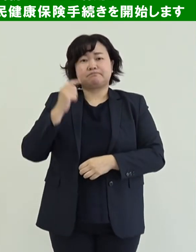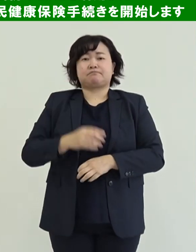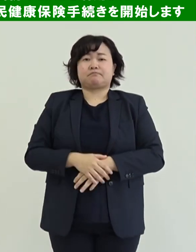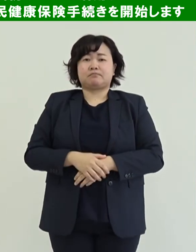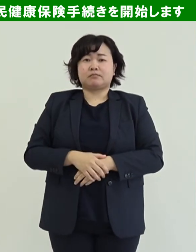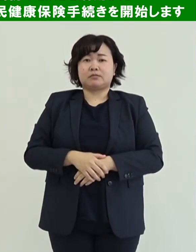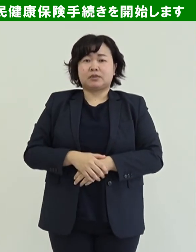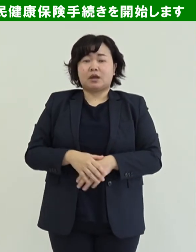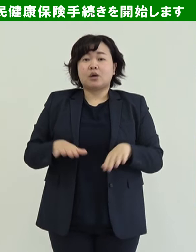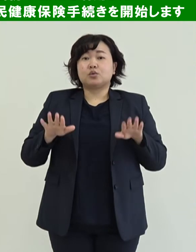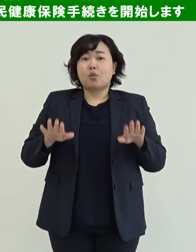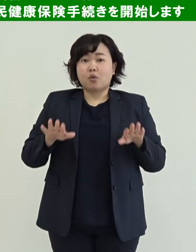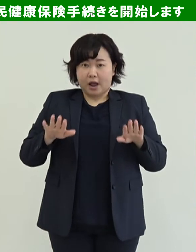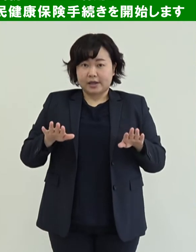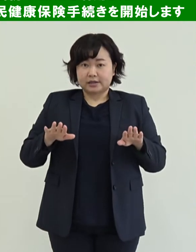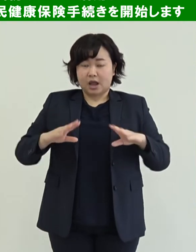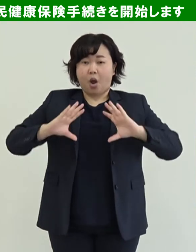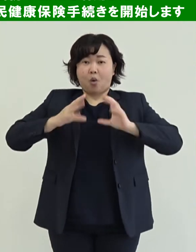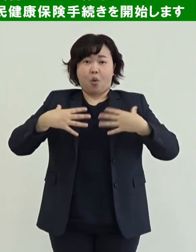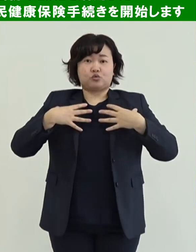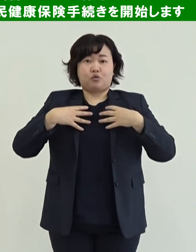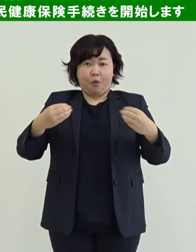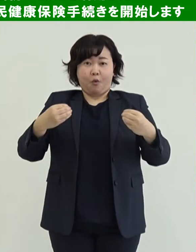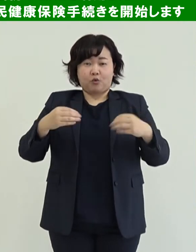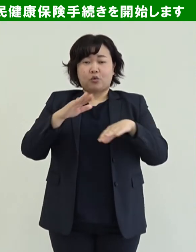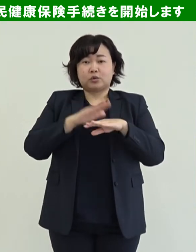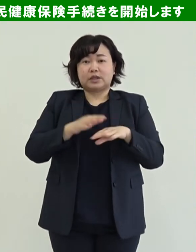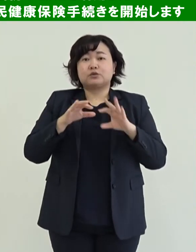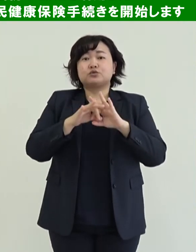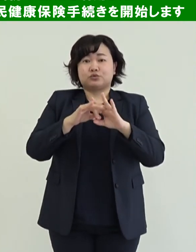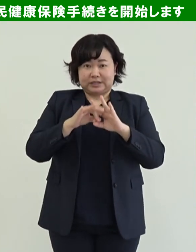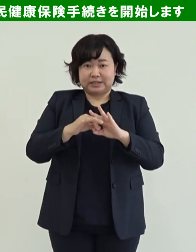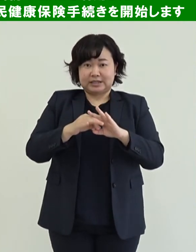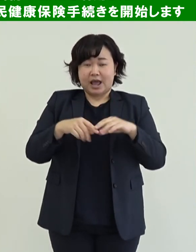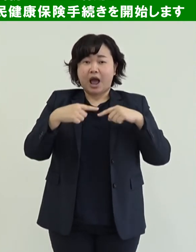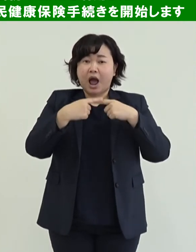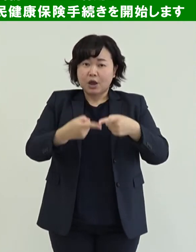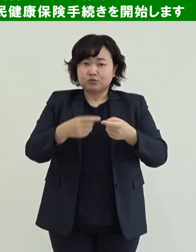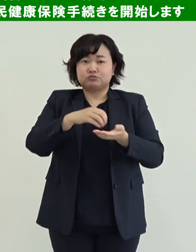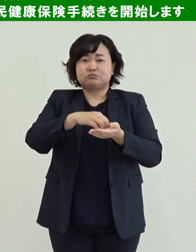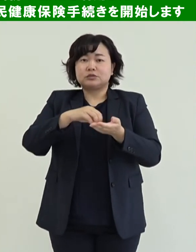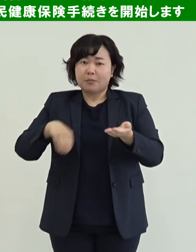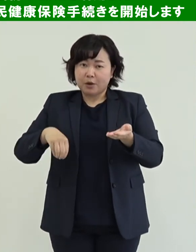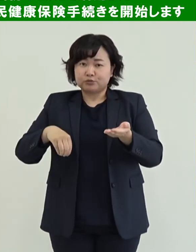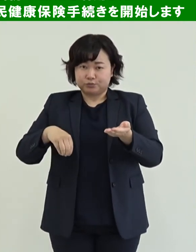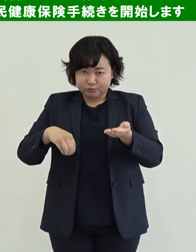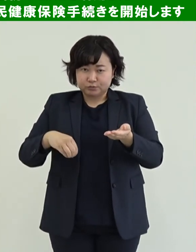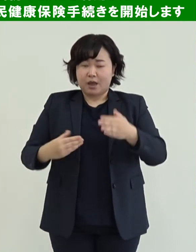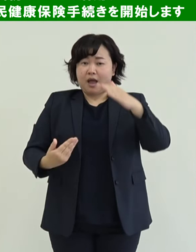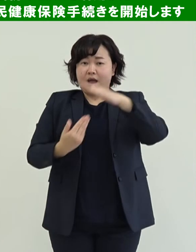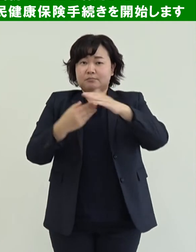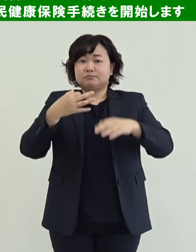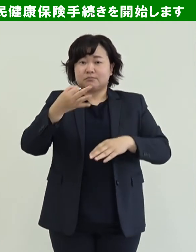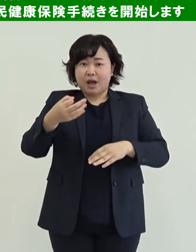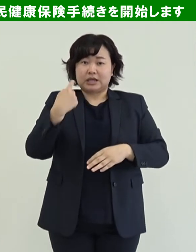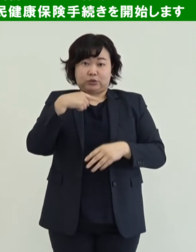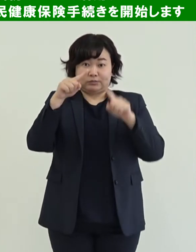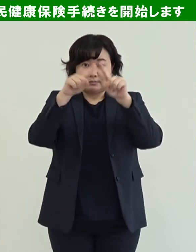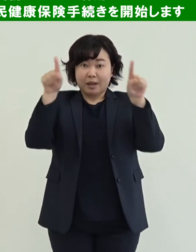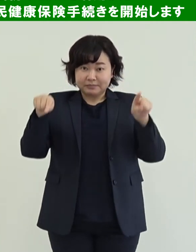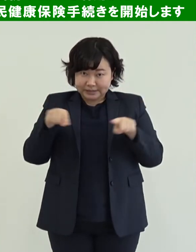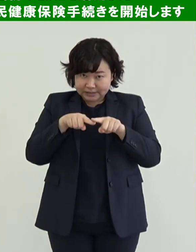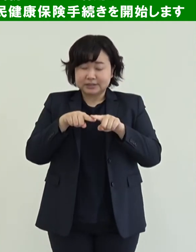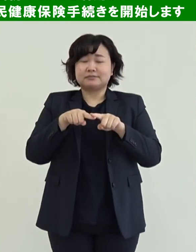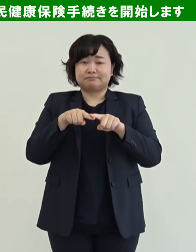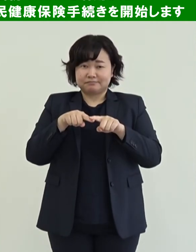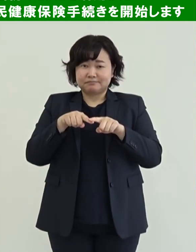いる中におきまして今回国民健康保険の加入申請それから脱退の申請それから限度額適用認証学